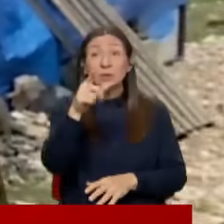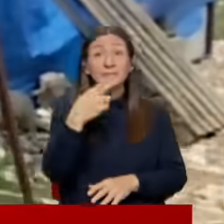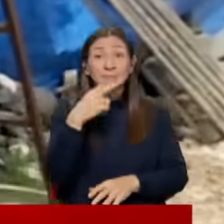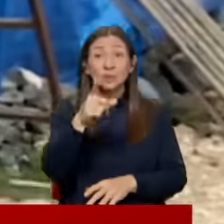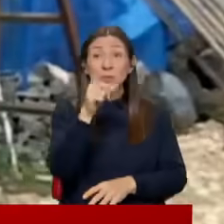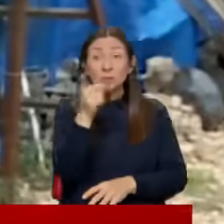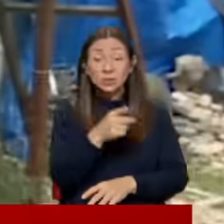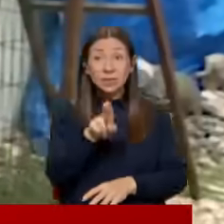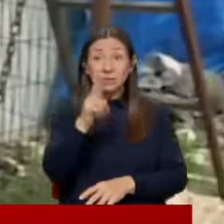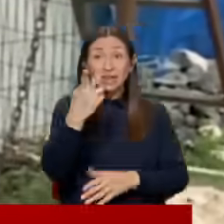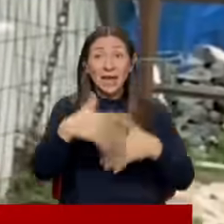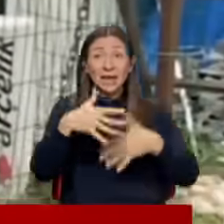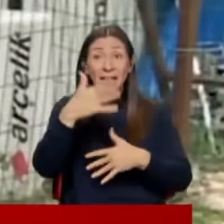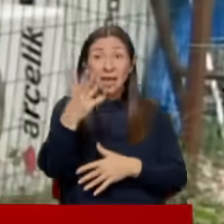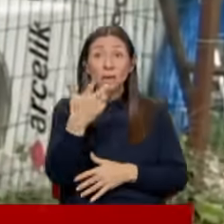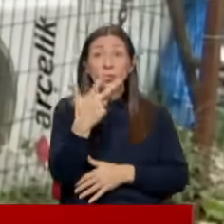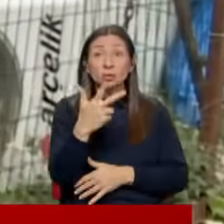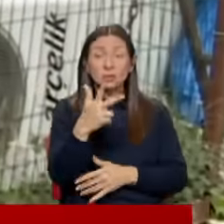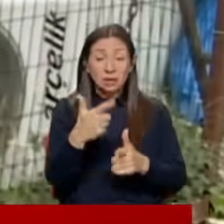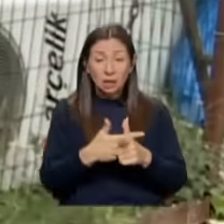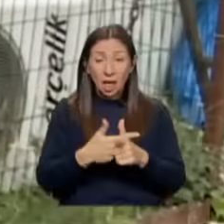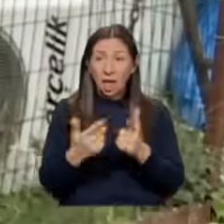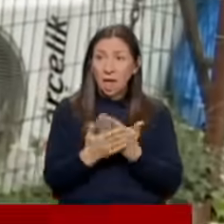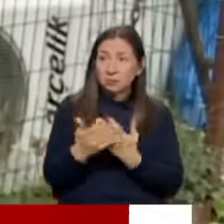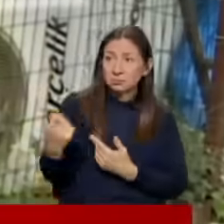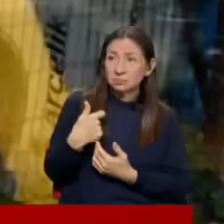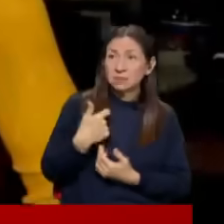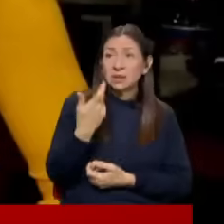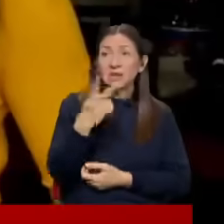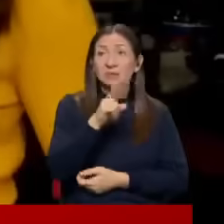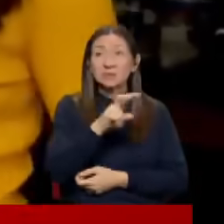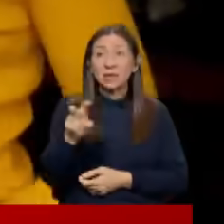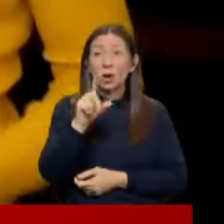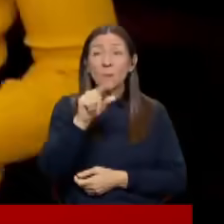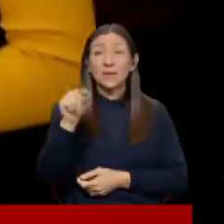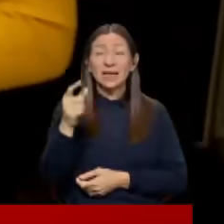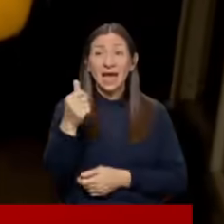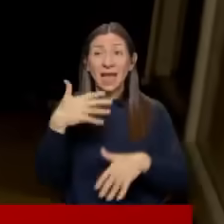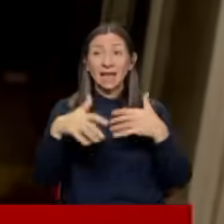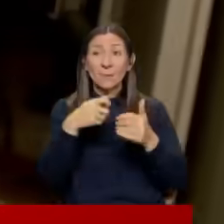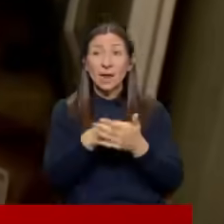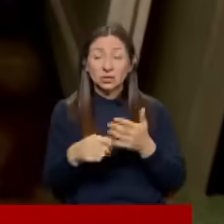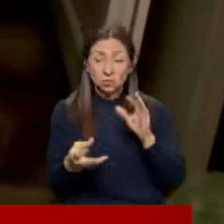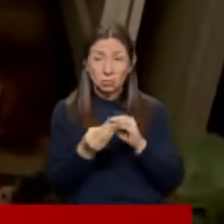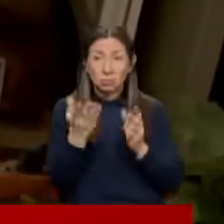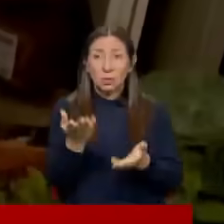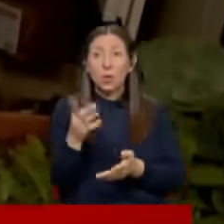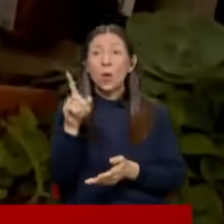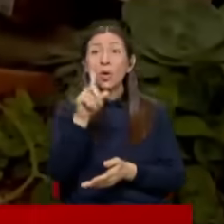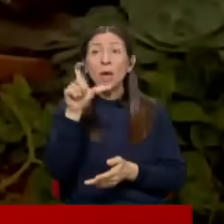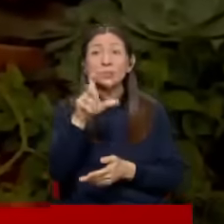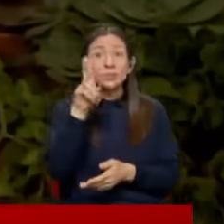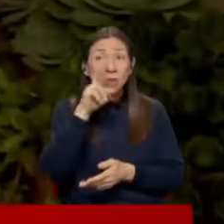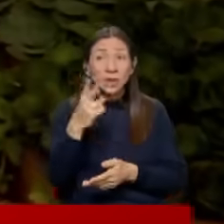de %72 engelli. 3 bin lira kira yardımıyla 2811 lira engelli aylığı alıyor. 10 ayın